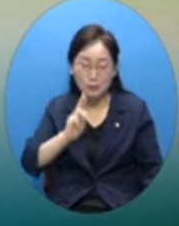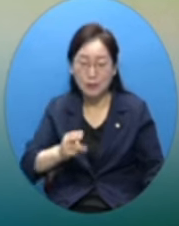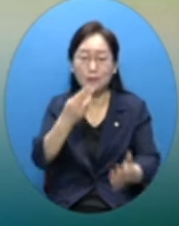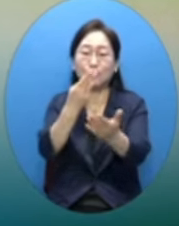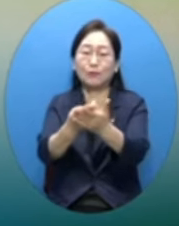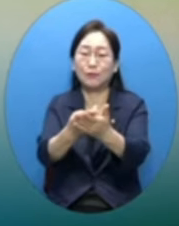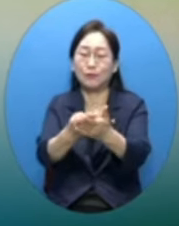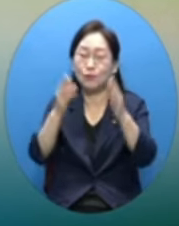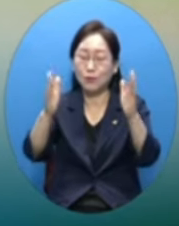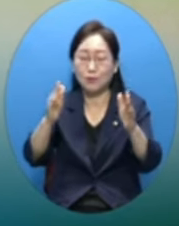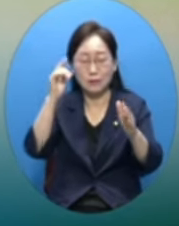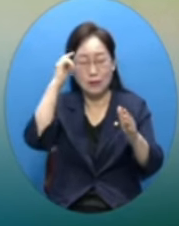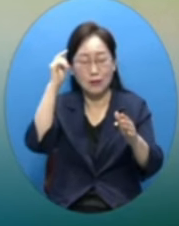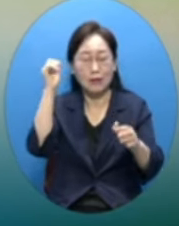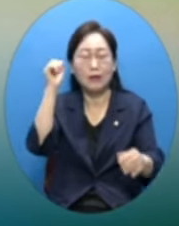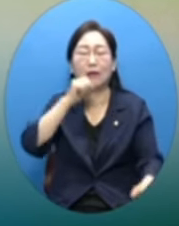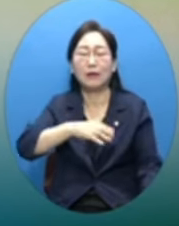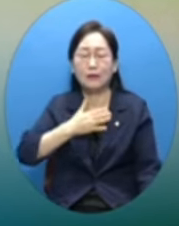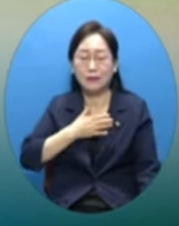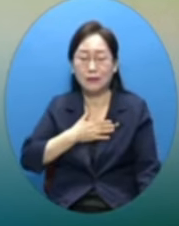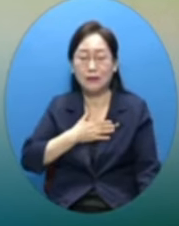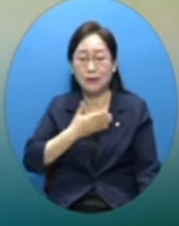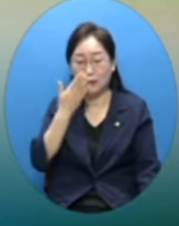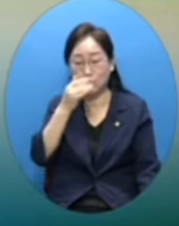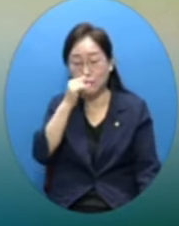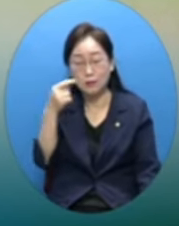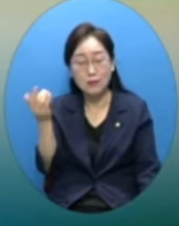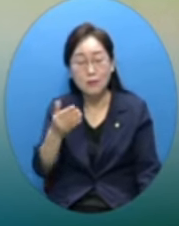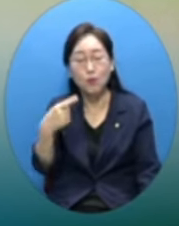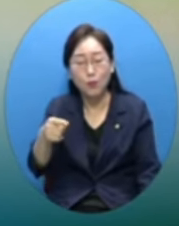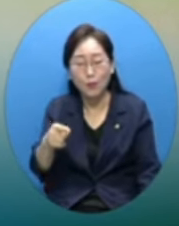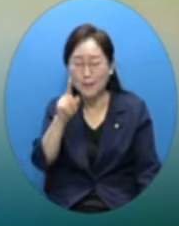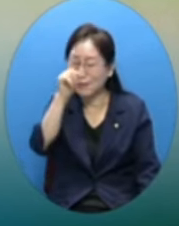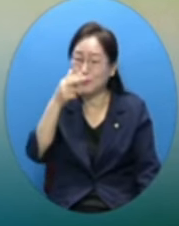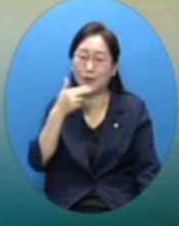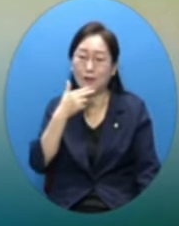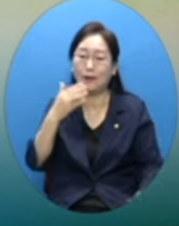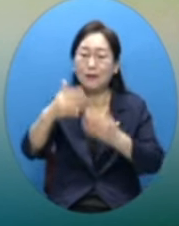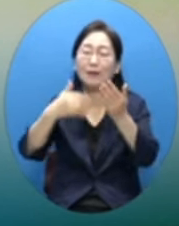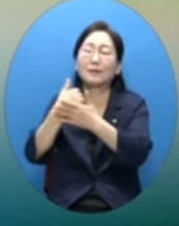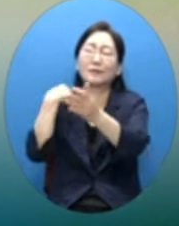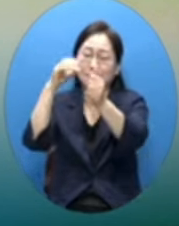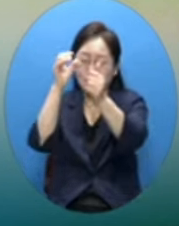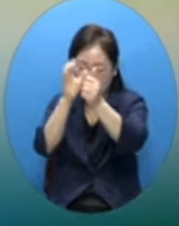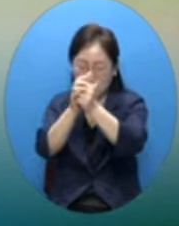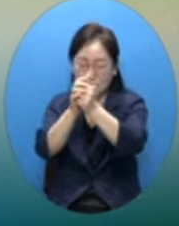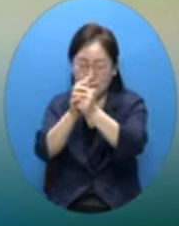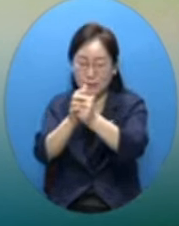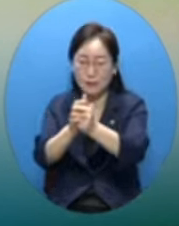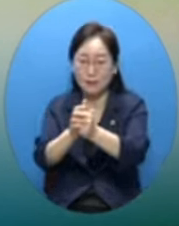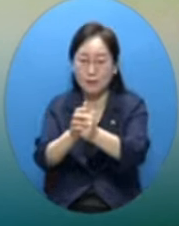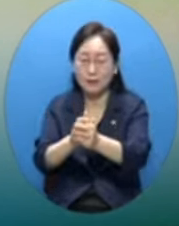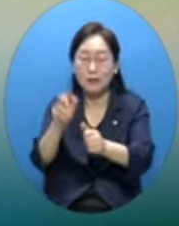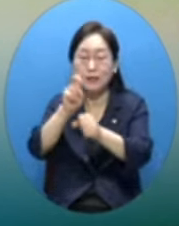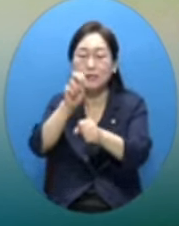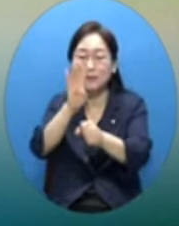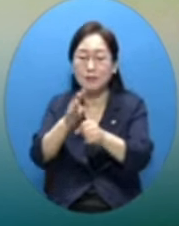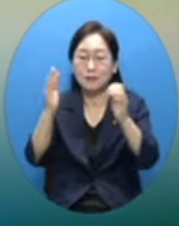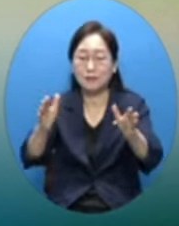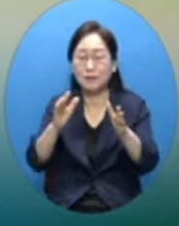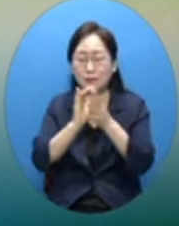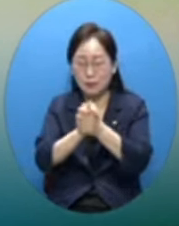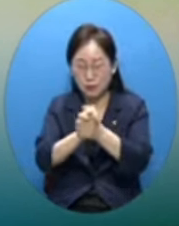생각했습니다 아 내가 할 수 있는 일이라고는 하나도 없구나 하나님이 하셔야 되는구나 2시간 기도하지 않을 수